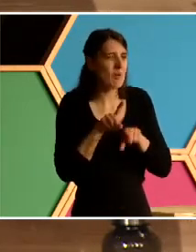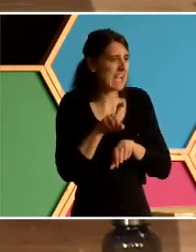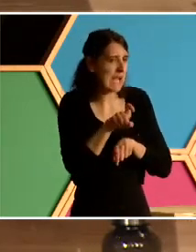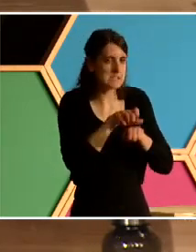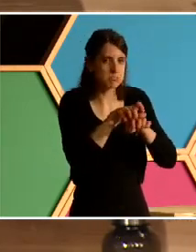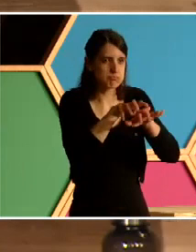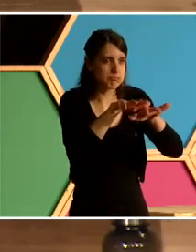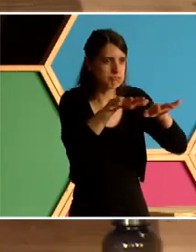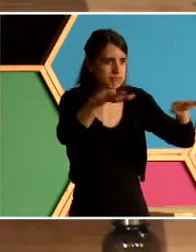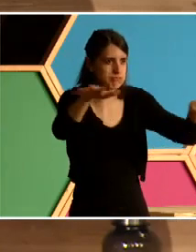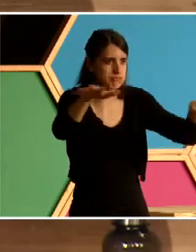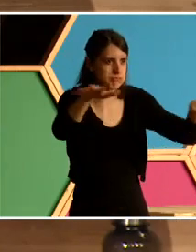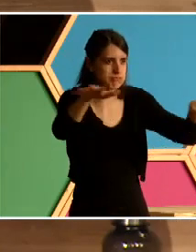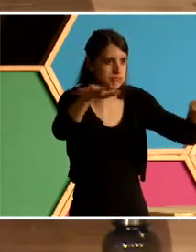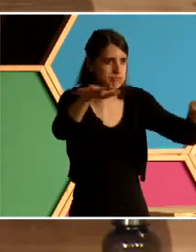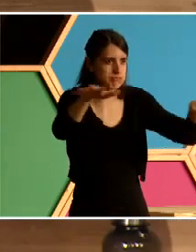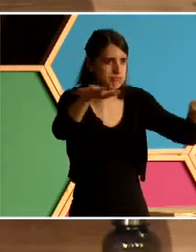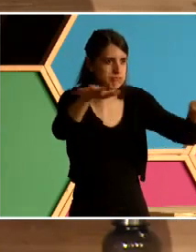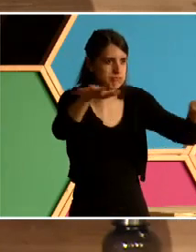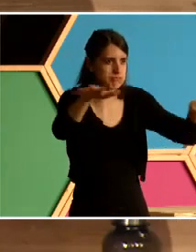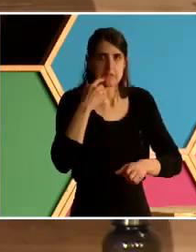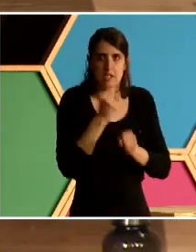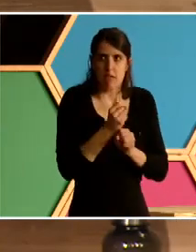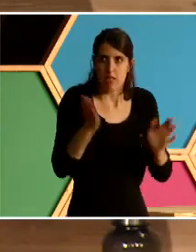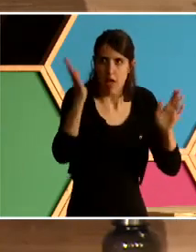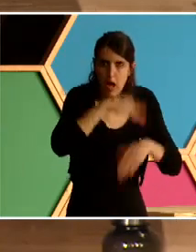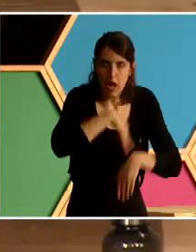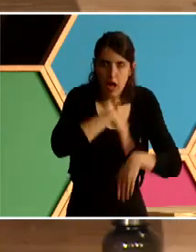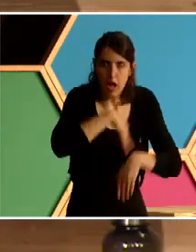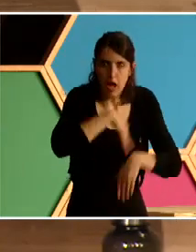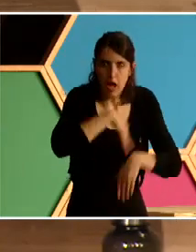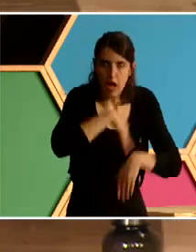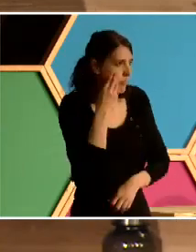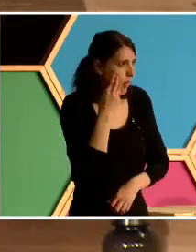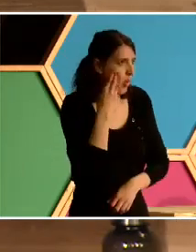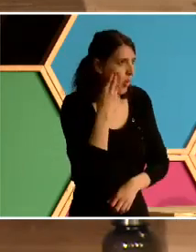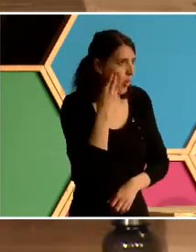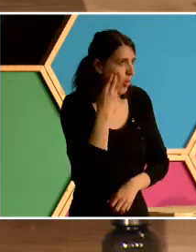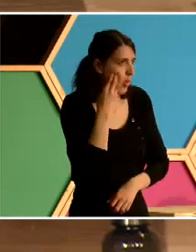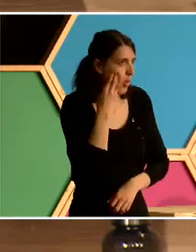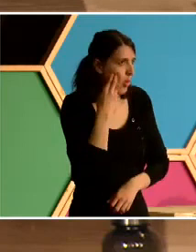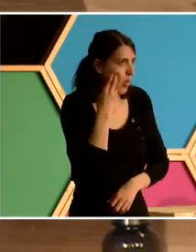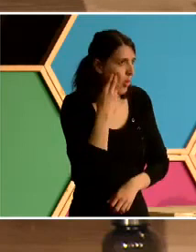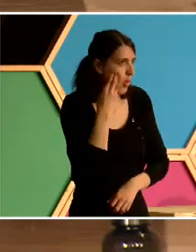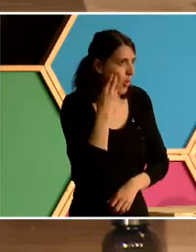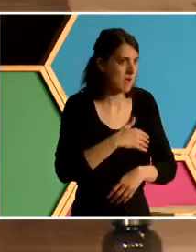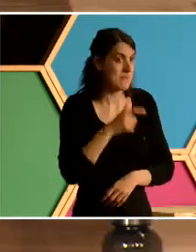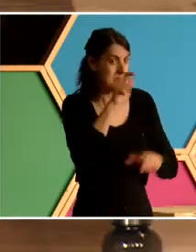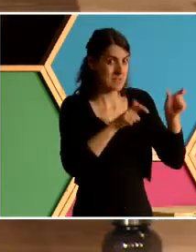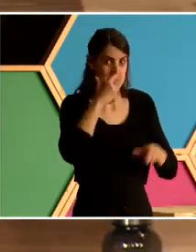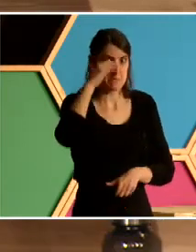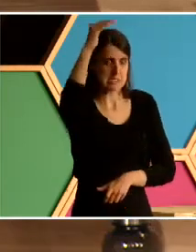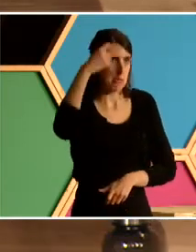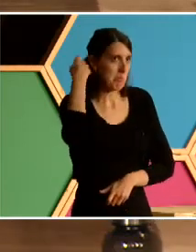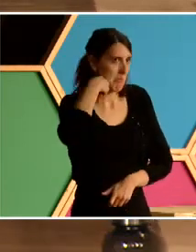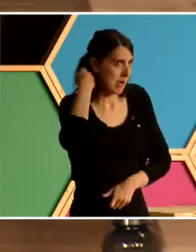tot el continent europeu, la por a quedar-se sense feina, la por a quedar-se sense futur de la nostra gent gran, les